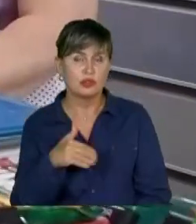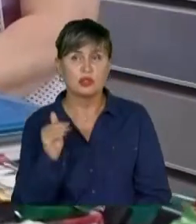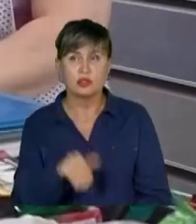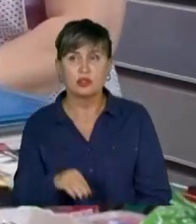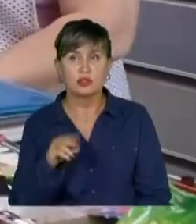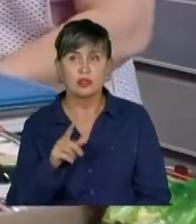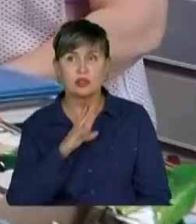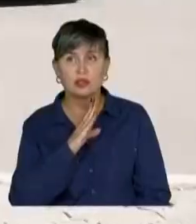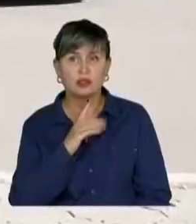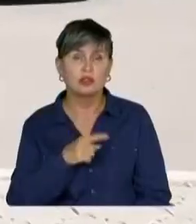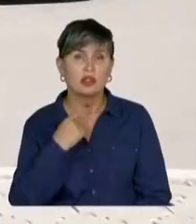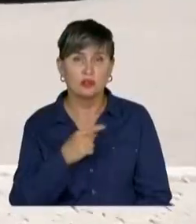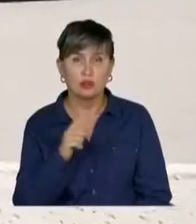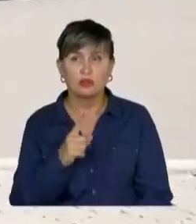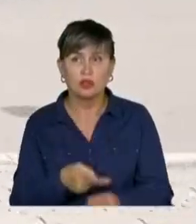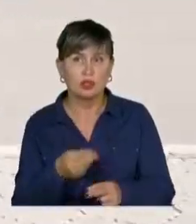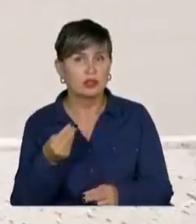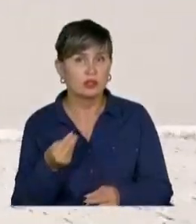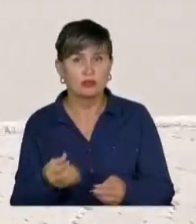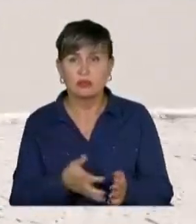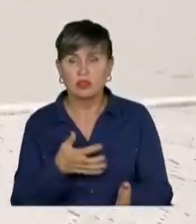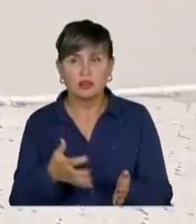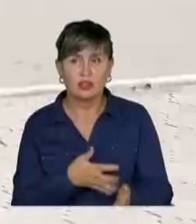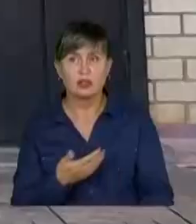тенге. Девушка признается, этих денег ни на что не